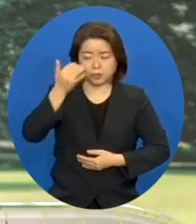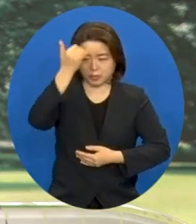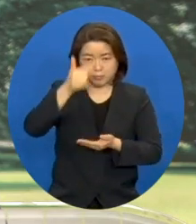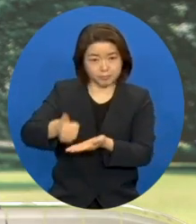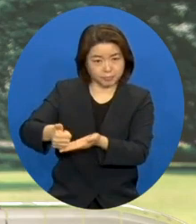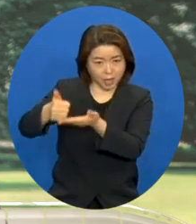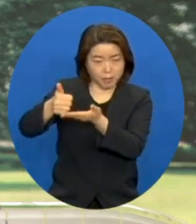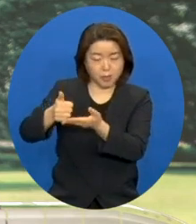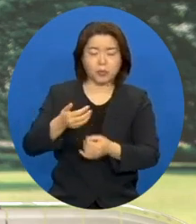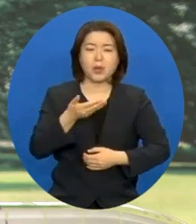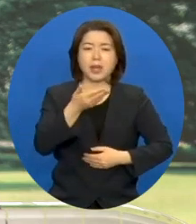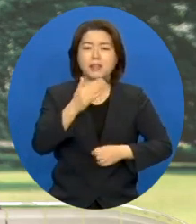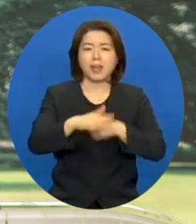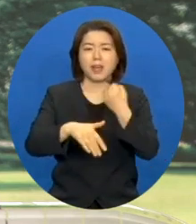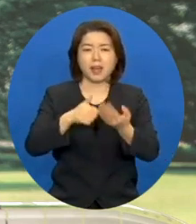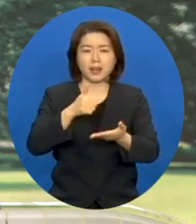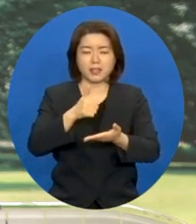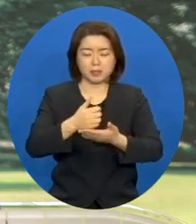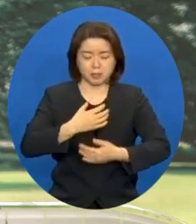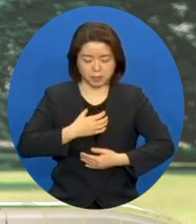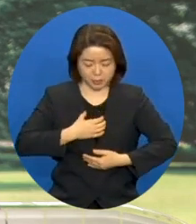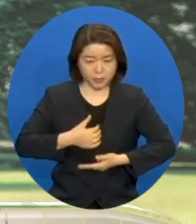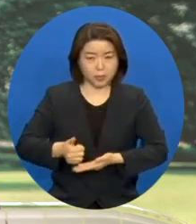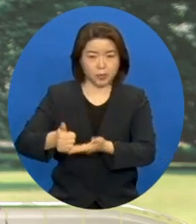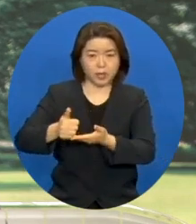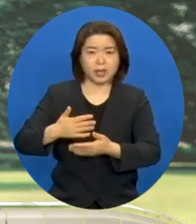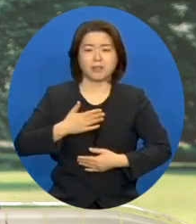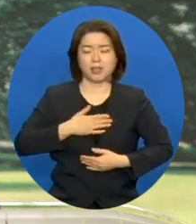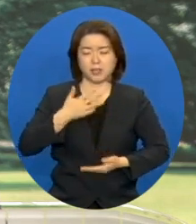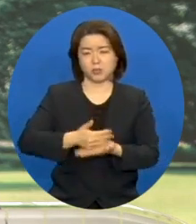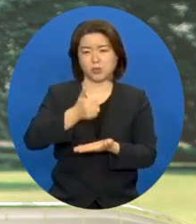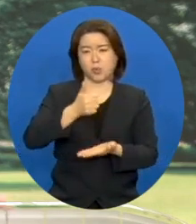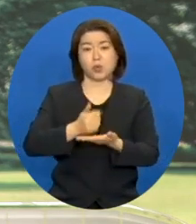내 하나님을 경외하라. 나는 여호와니라.